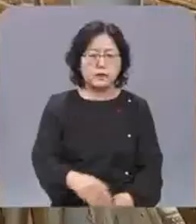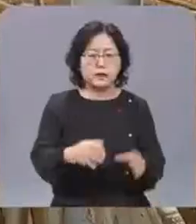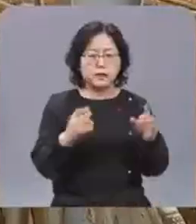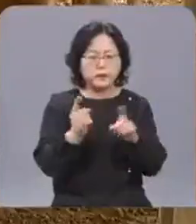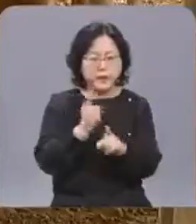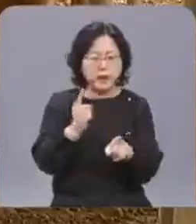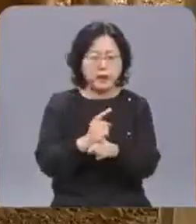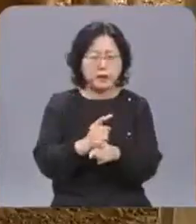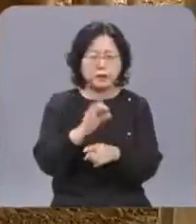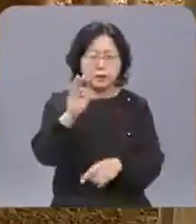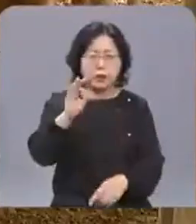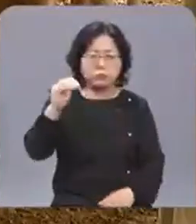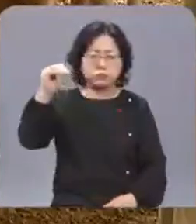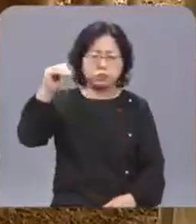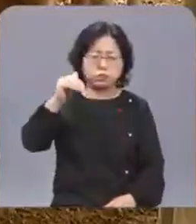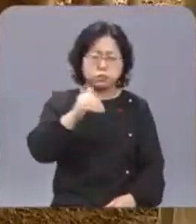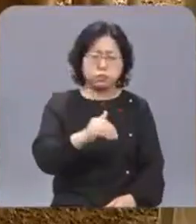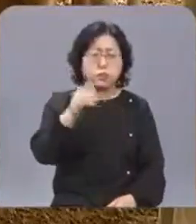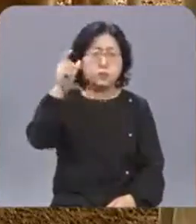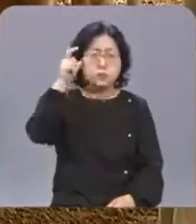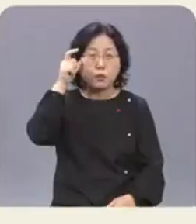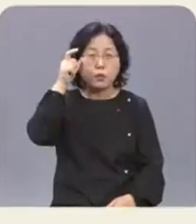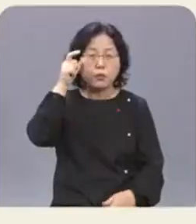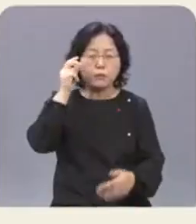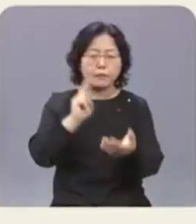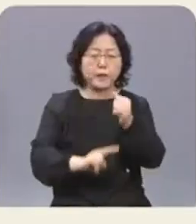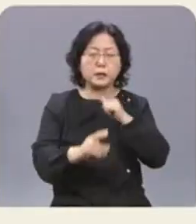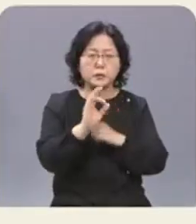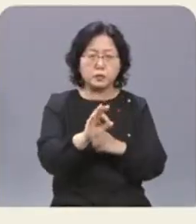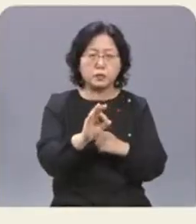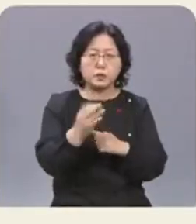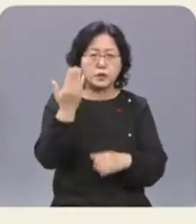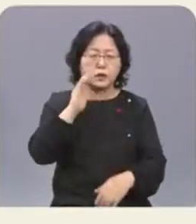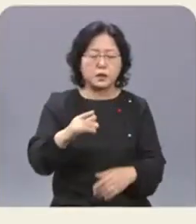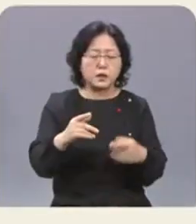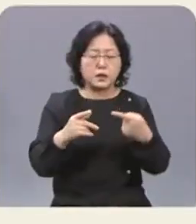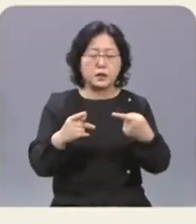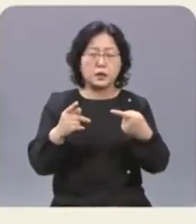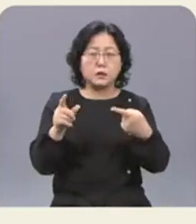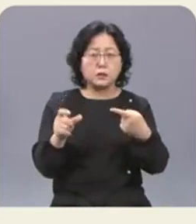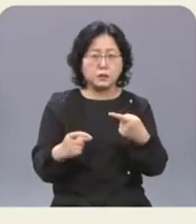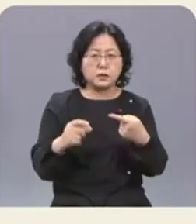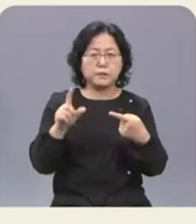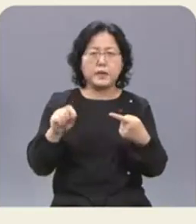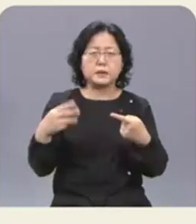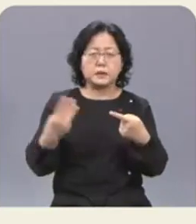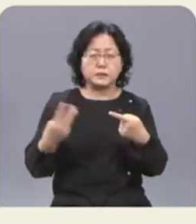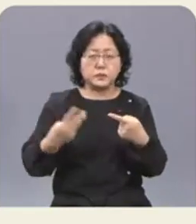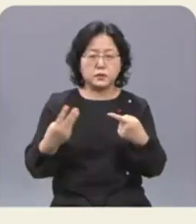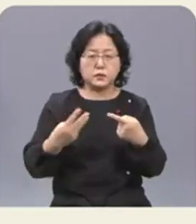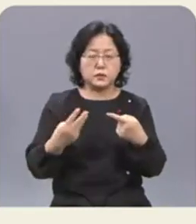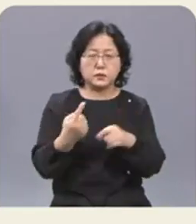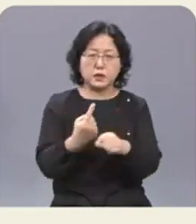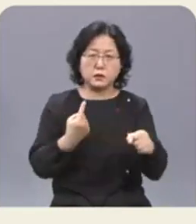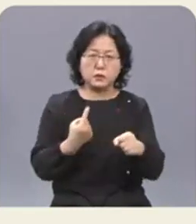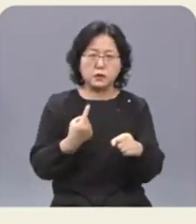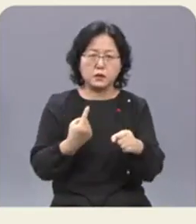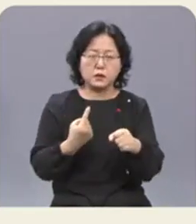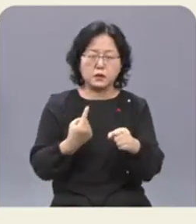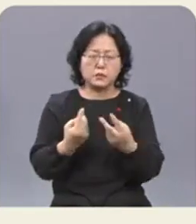연일 최저점을 갱신하고 있는 한우 산지가. 최근에는 1kg당 13,000원대로 지난해